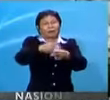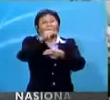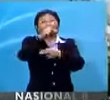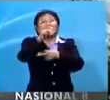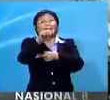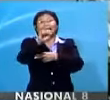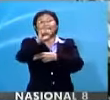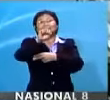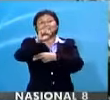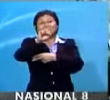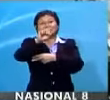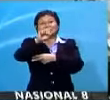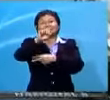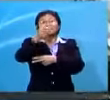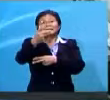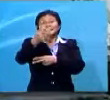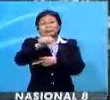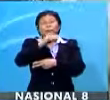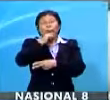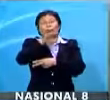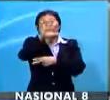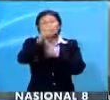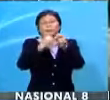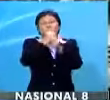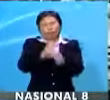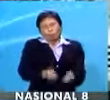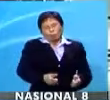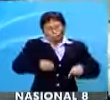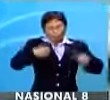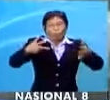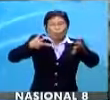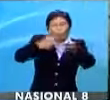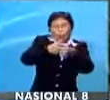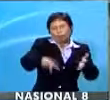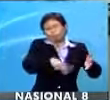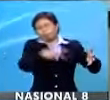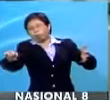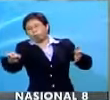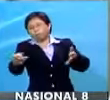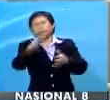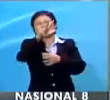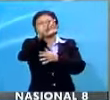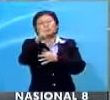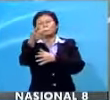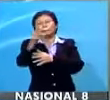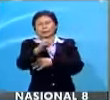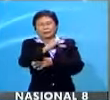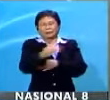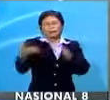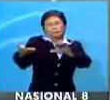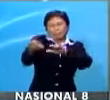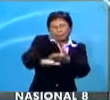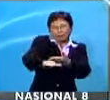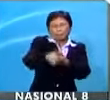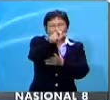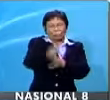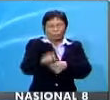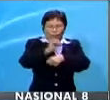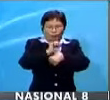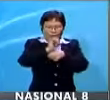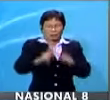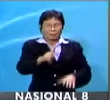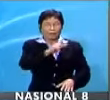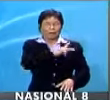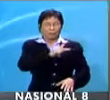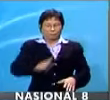Latif berumur 50 tahun terjampak sejauh 30 m dan maut di tempat kejadian mangsa yang merupakan kakitangan